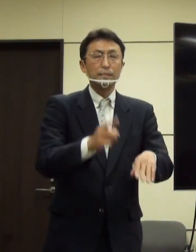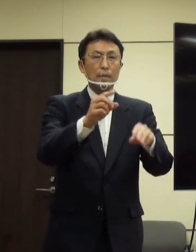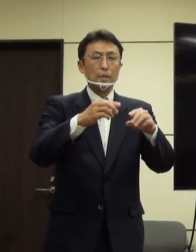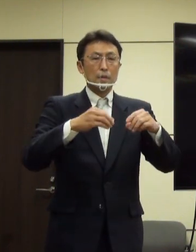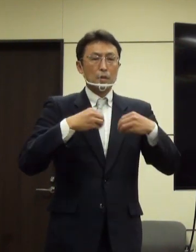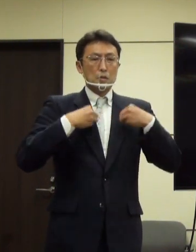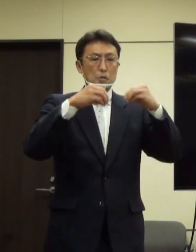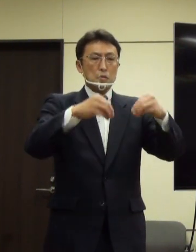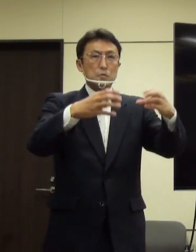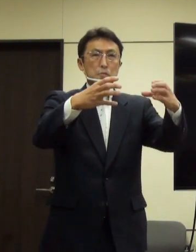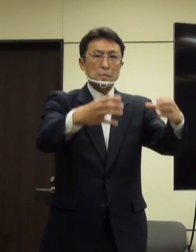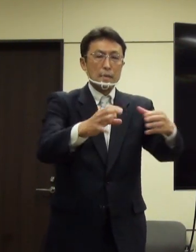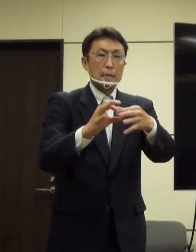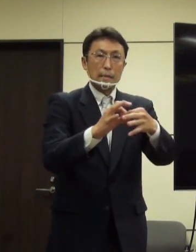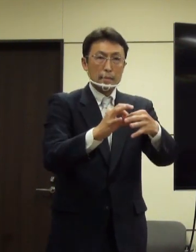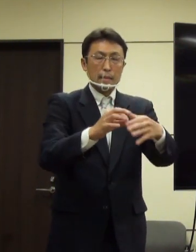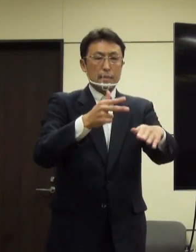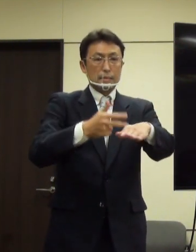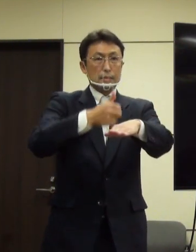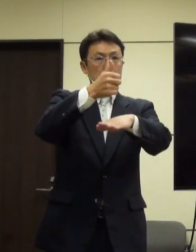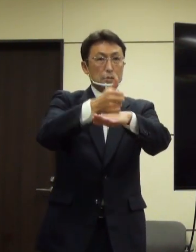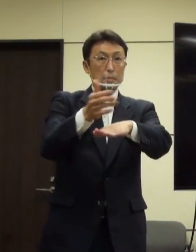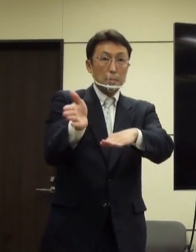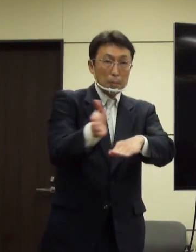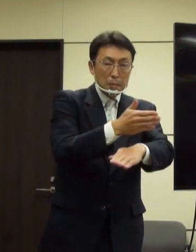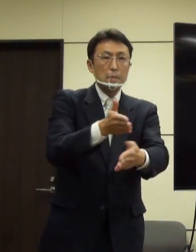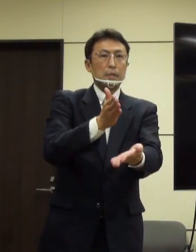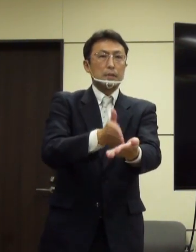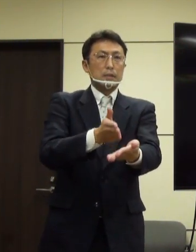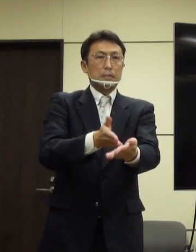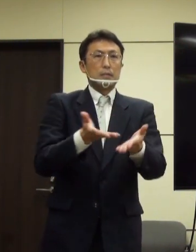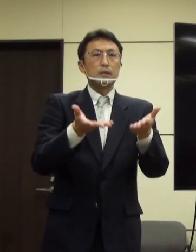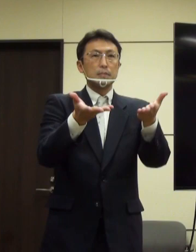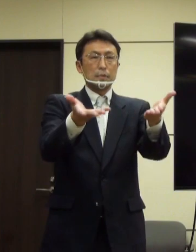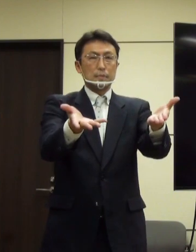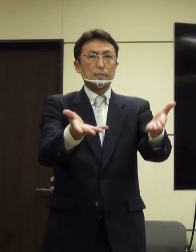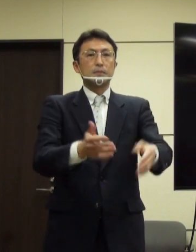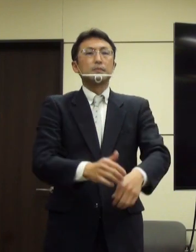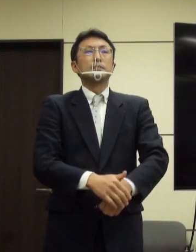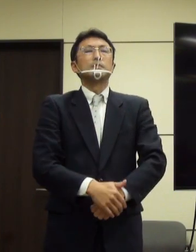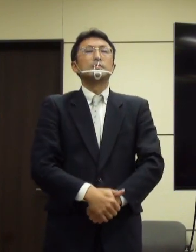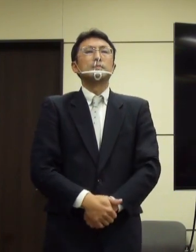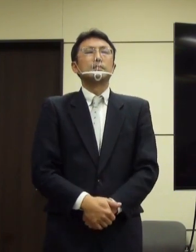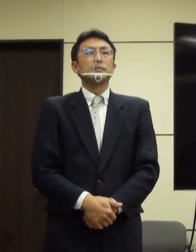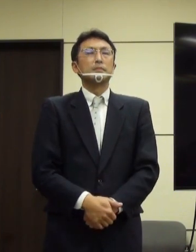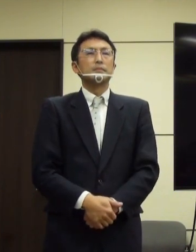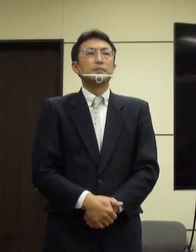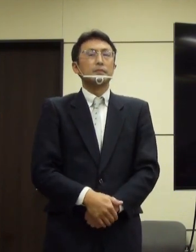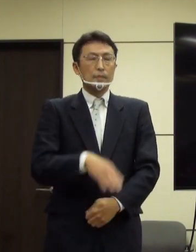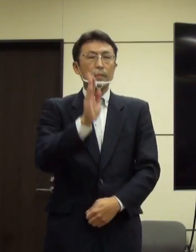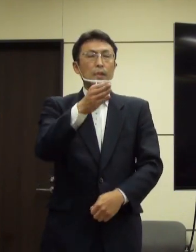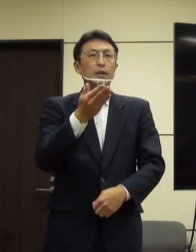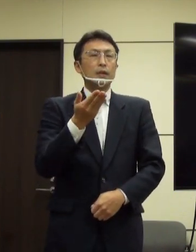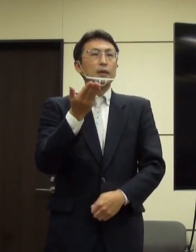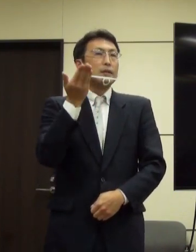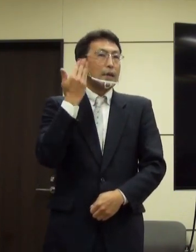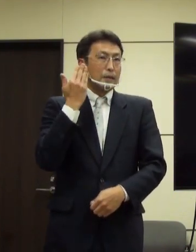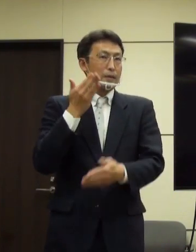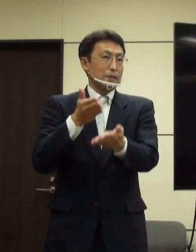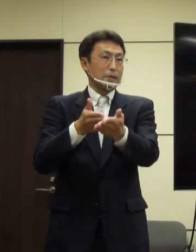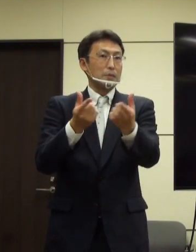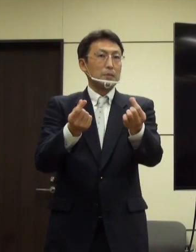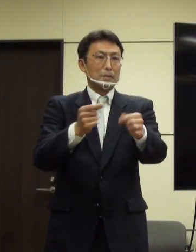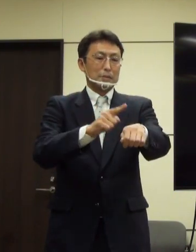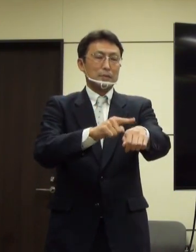クラスター関連についてですね視聴より御説明申し上げますはい今あの申し上げましたようにあの時間が遅れて申し訳ありませんそして